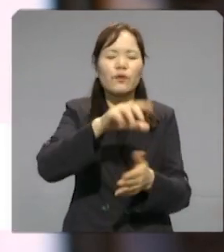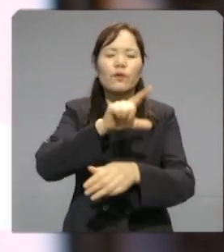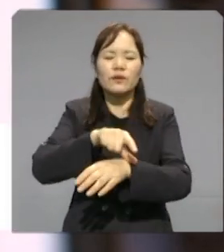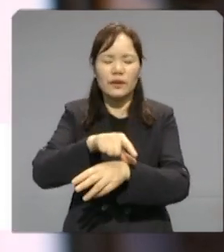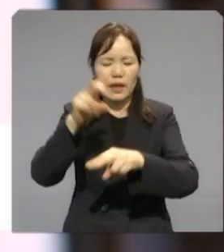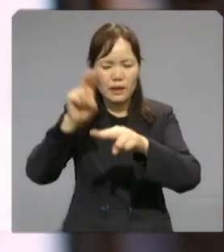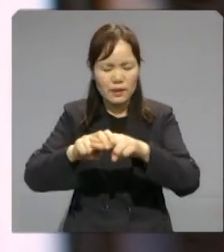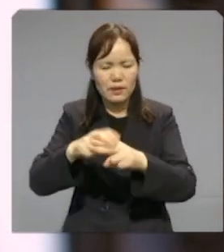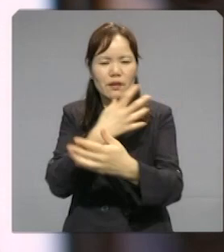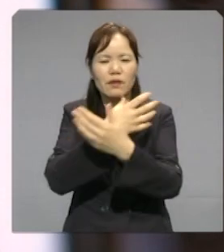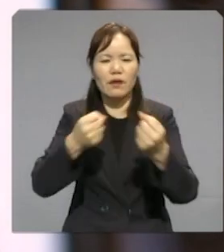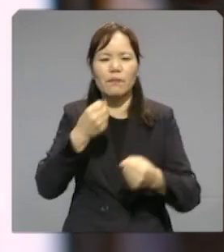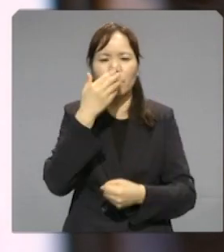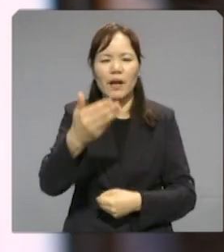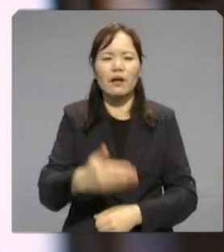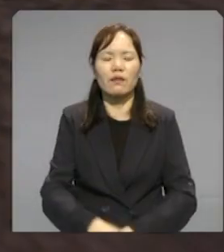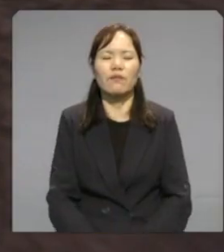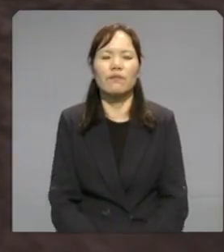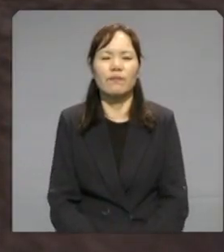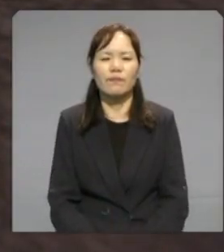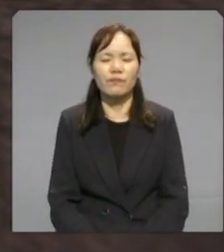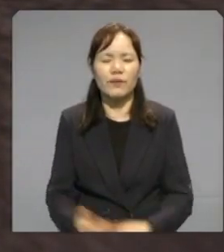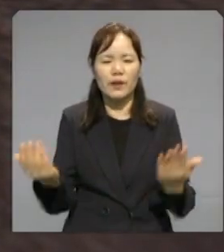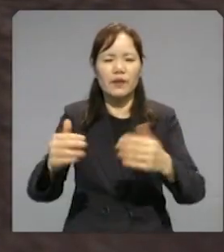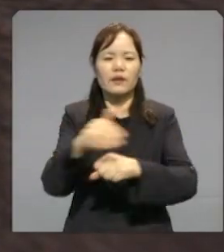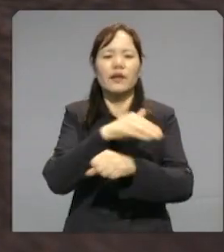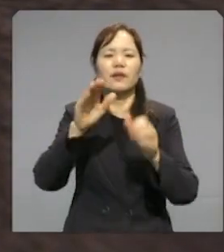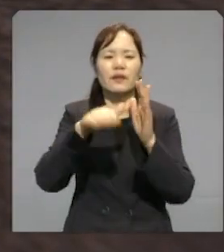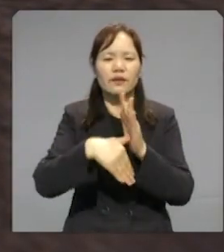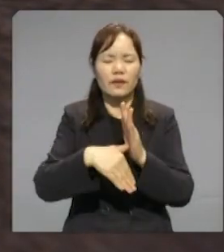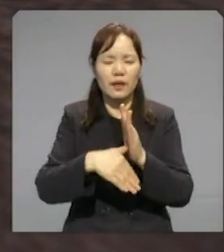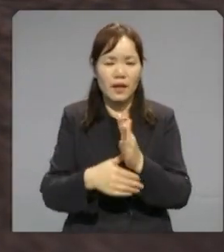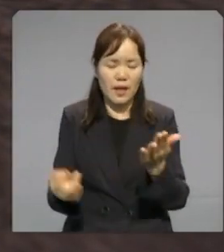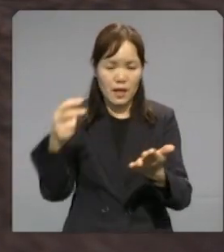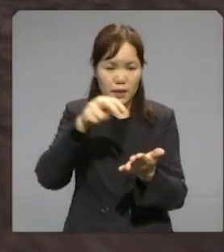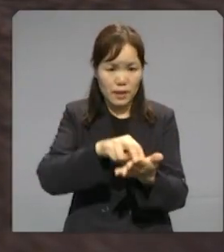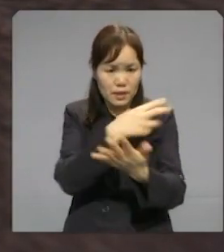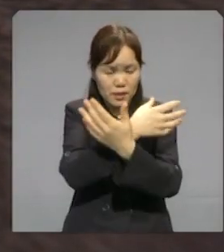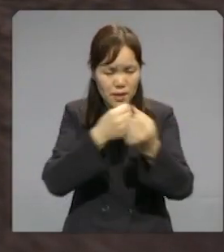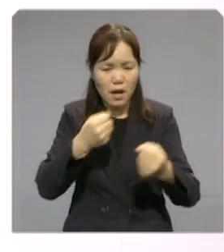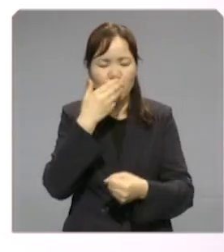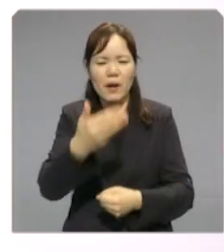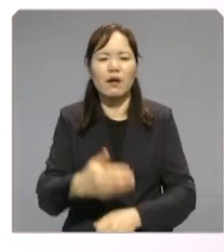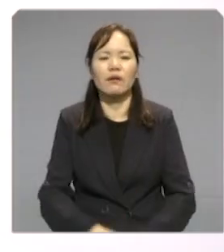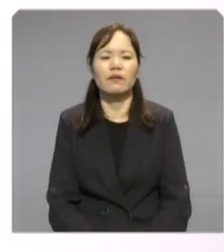좌석을 선택할 수 있습니다. 출퇴근 시간대에 정기 탑승 예약도 가능합니다.